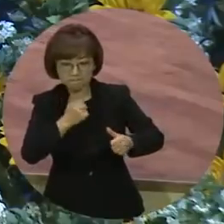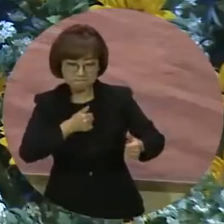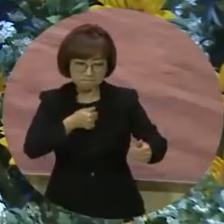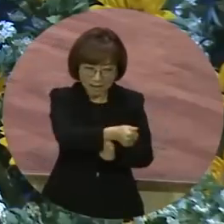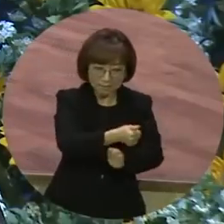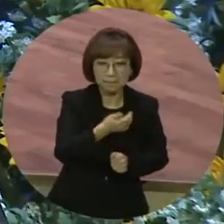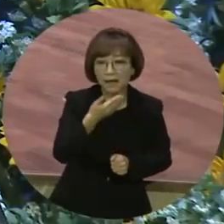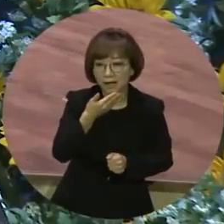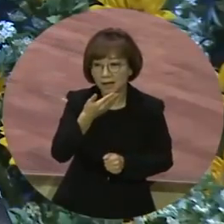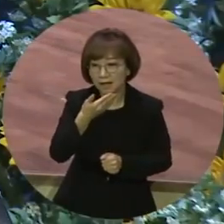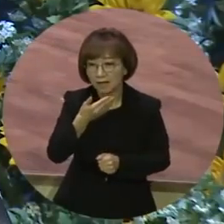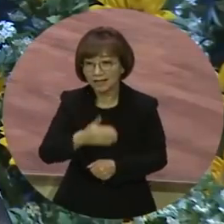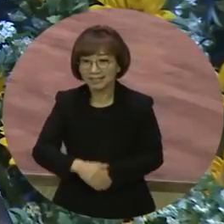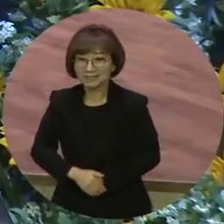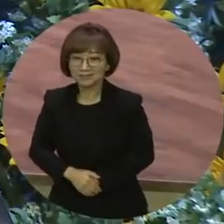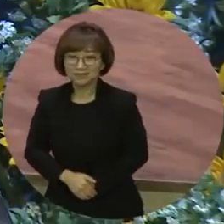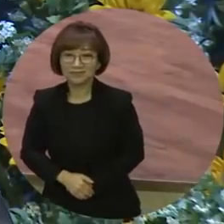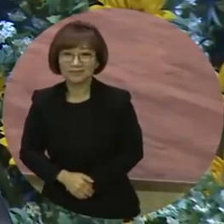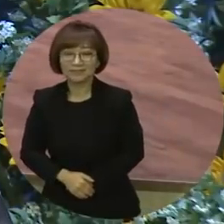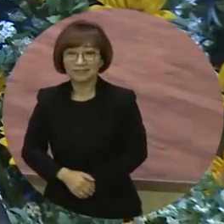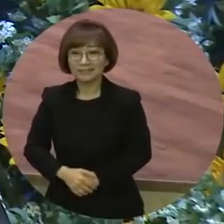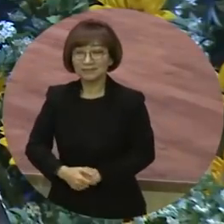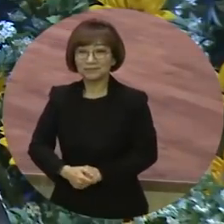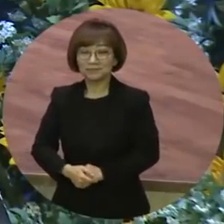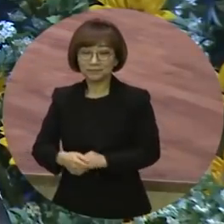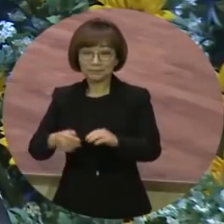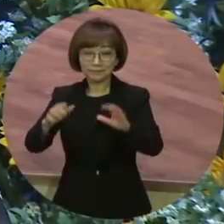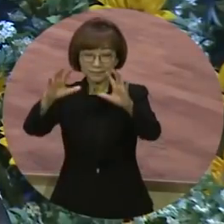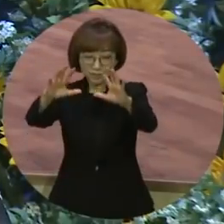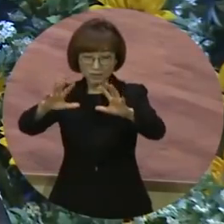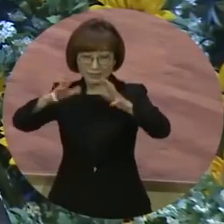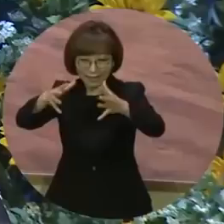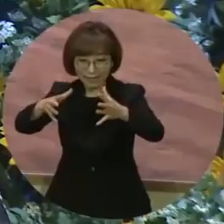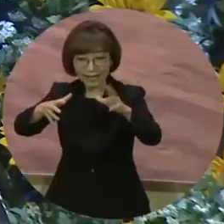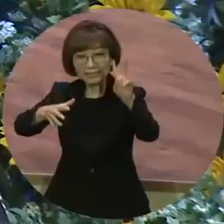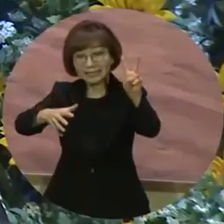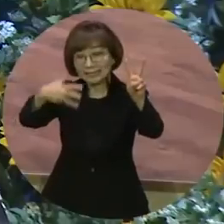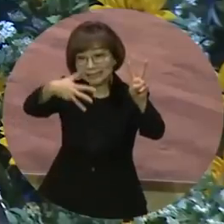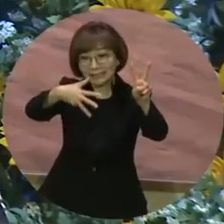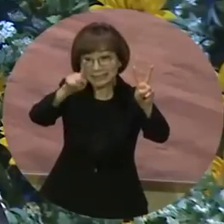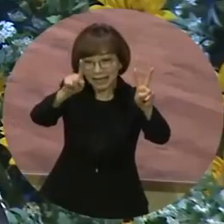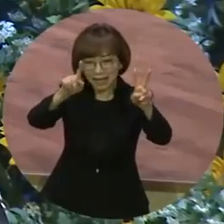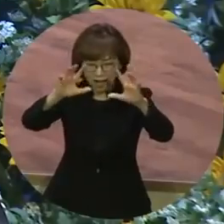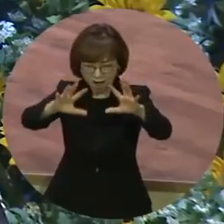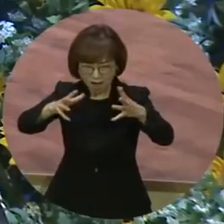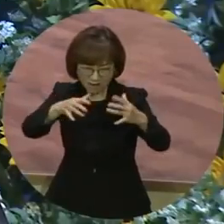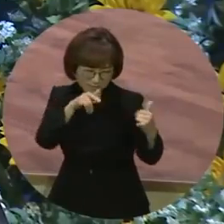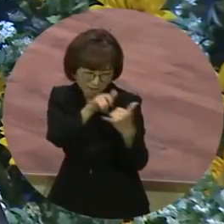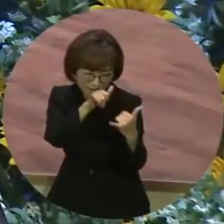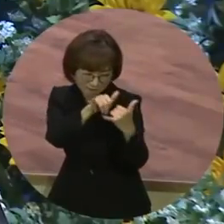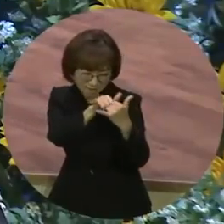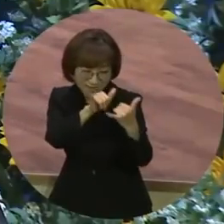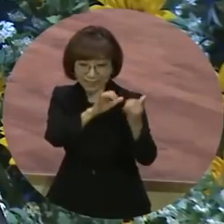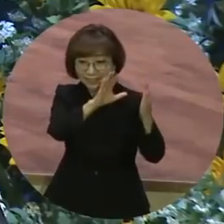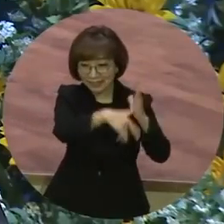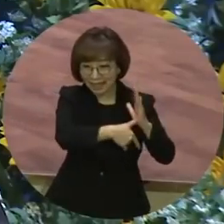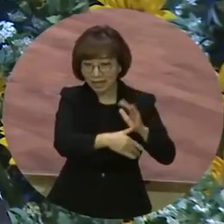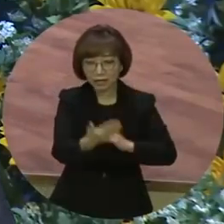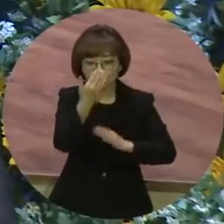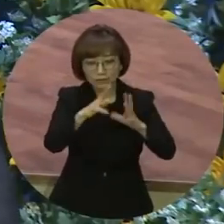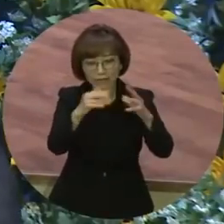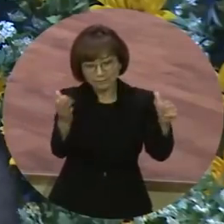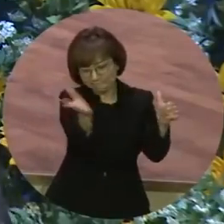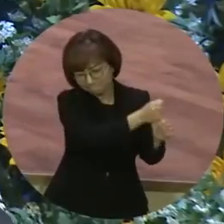수가 있어요. 제2차 세계대전 때 유대인 수용소 아우슈비츠 그